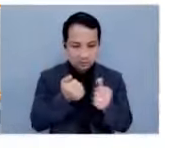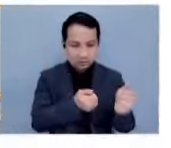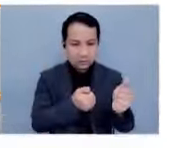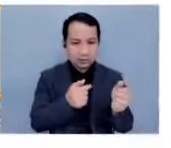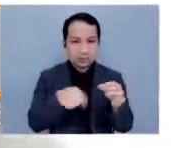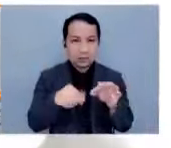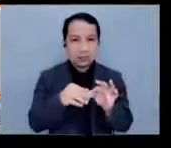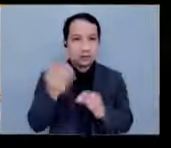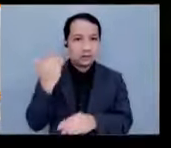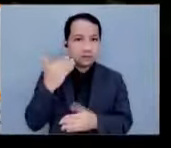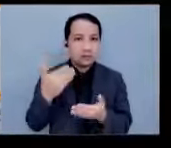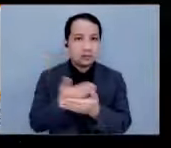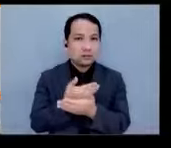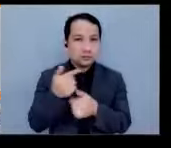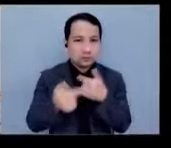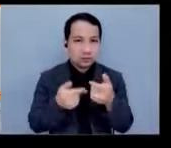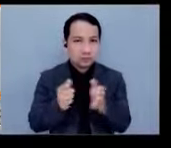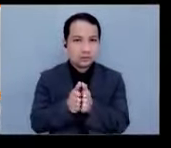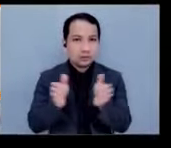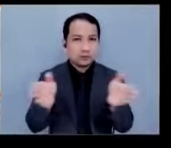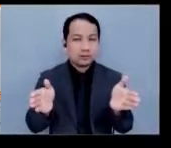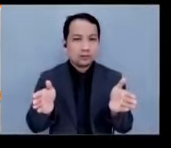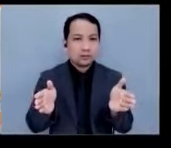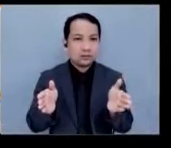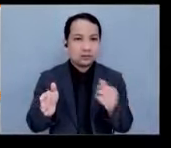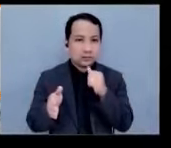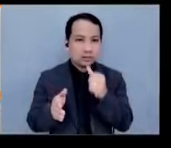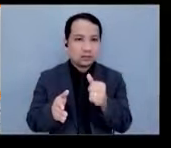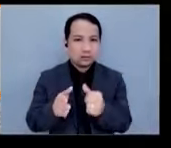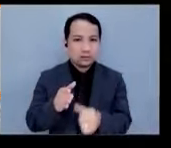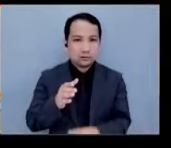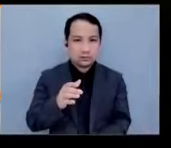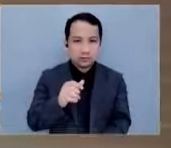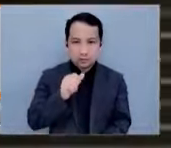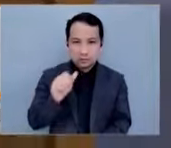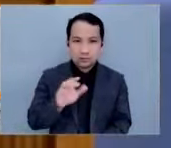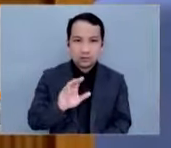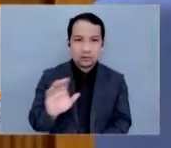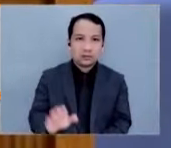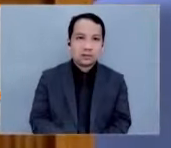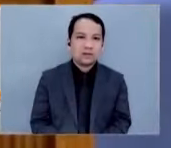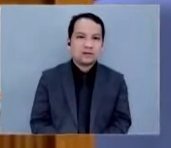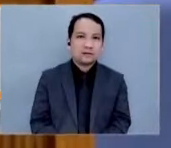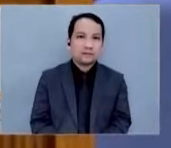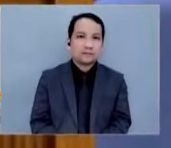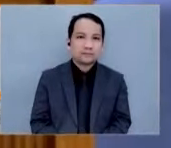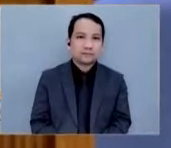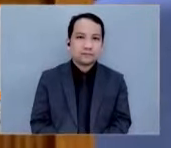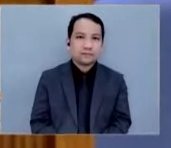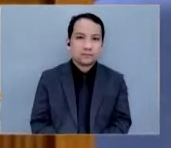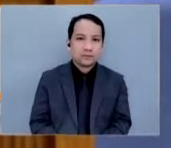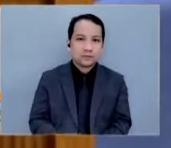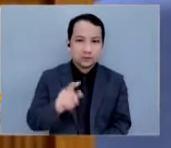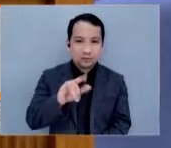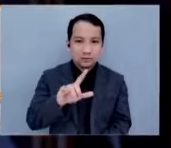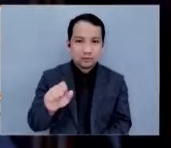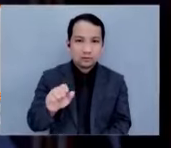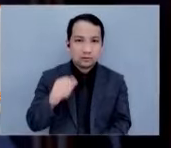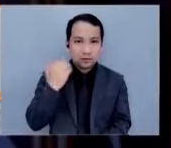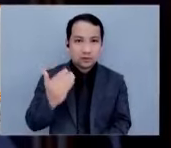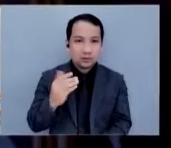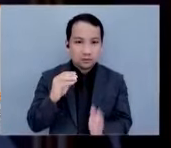bagong henerasyon. Pagpalag ni Marcoleta. Yun daw pong till death do us part is not